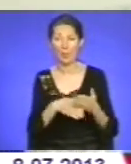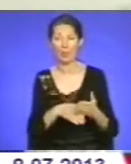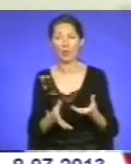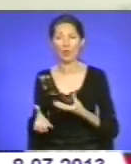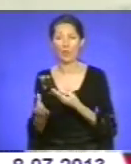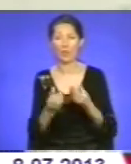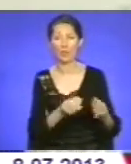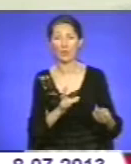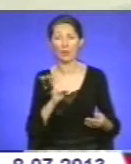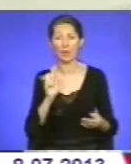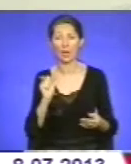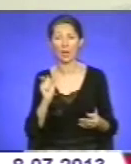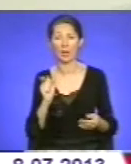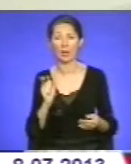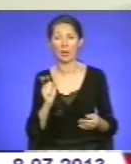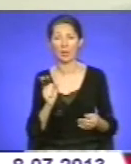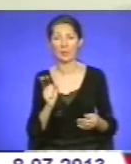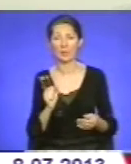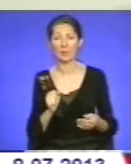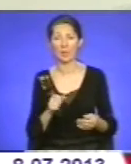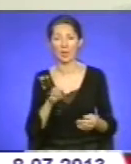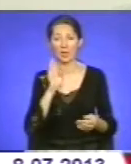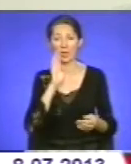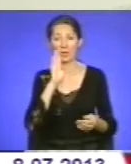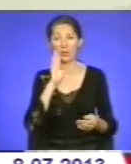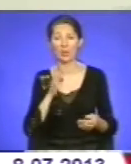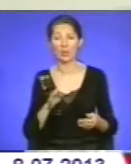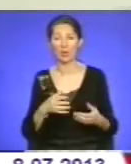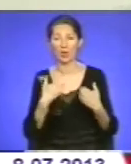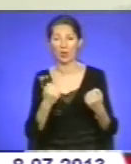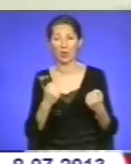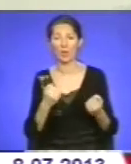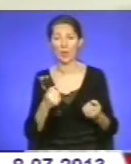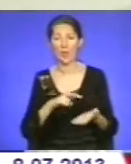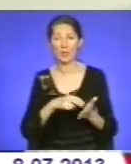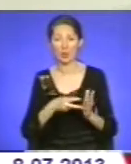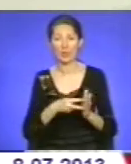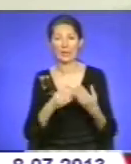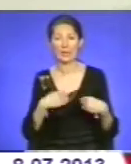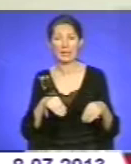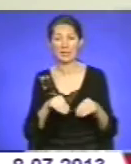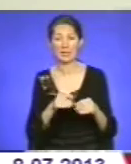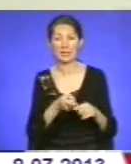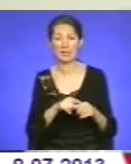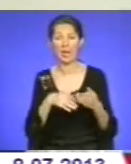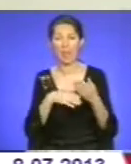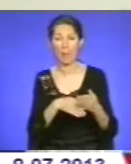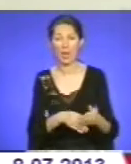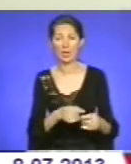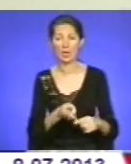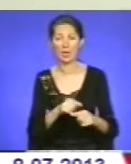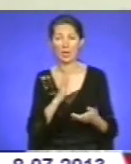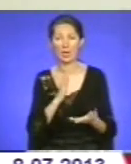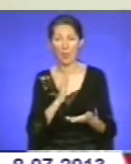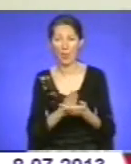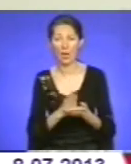впливу на регуляцію, скажімо, планування сім'ї. Це метод, який має